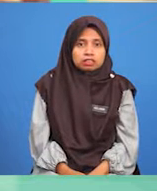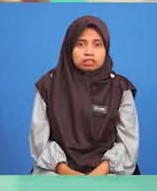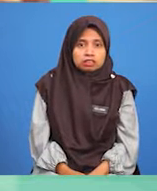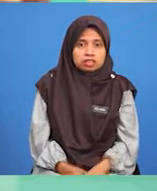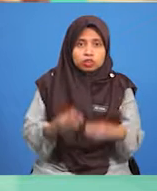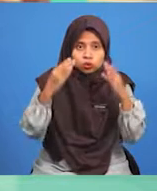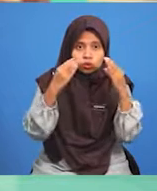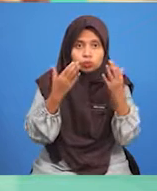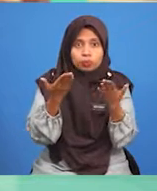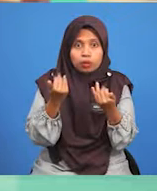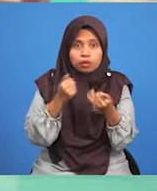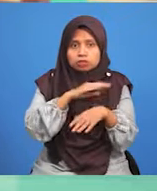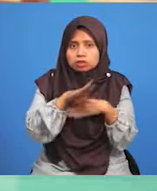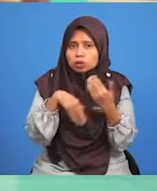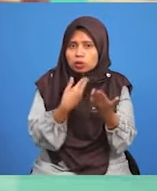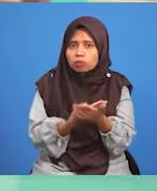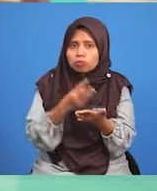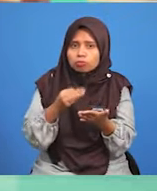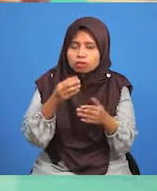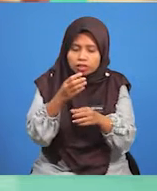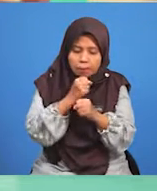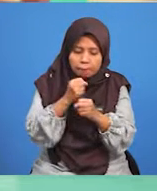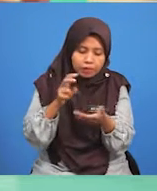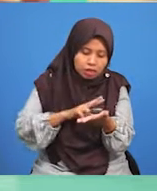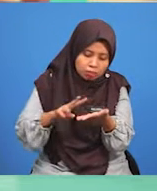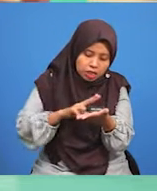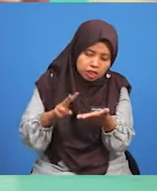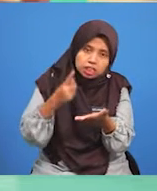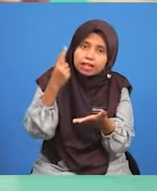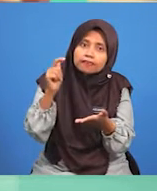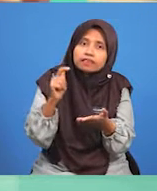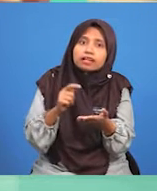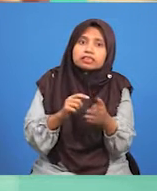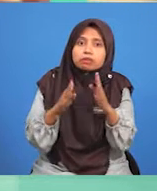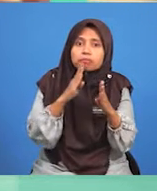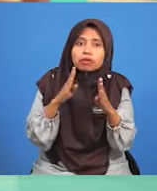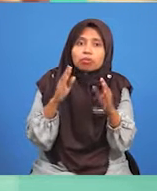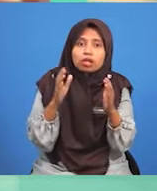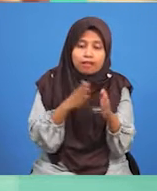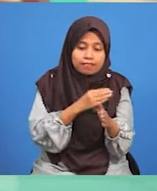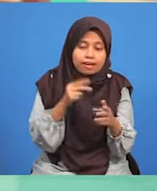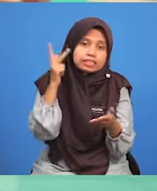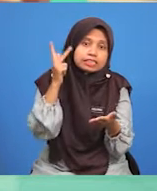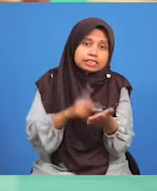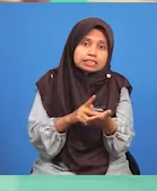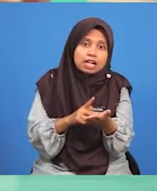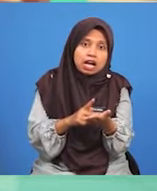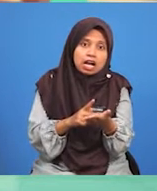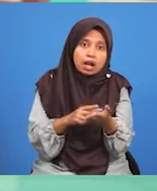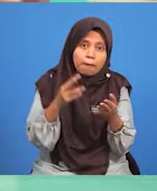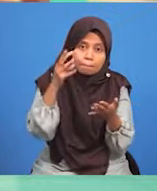Hai Ciko harap murid-murid dapat membaca teks perbualan dan mengenal pasti